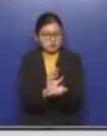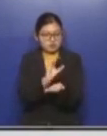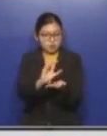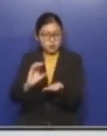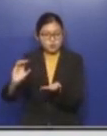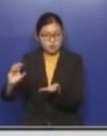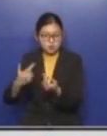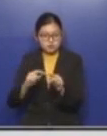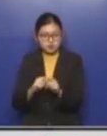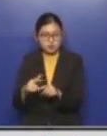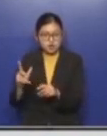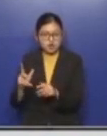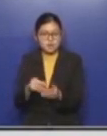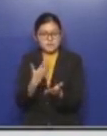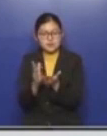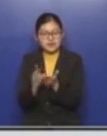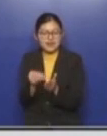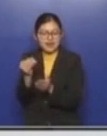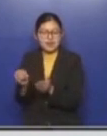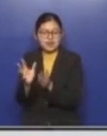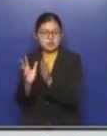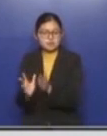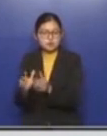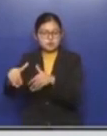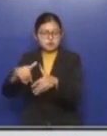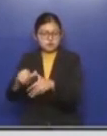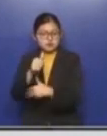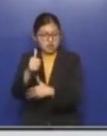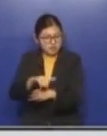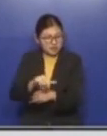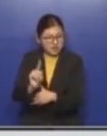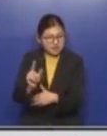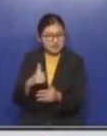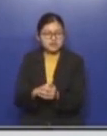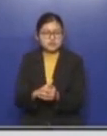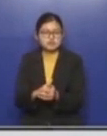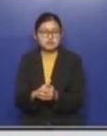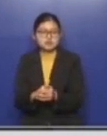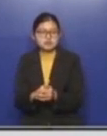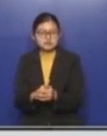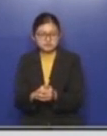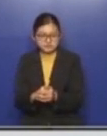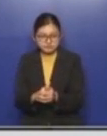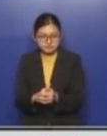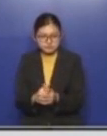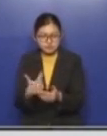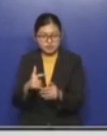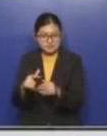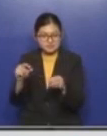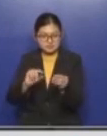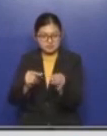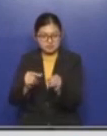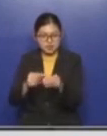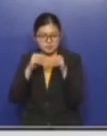ในส่วนของประชาชนอีกได้ไหม 20% ของต้นทุนโครงข่ายส่งสัญญาณออกอาก